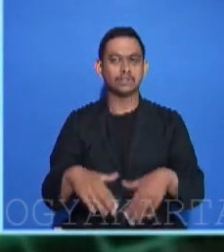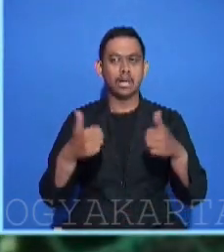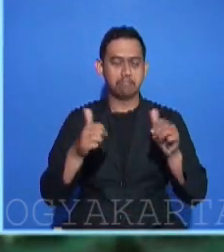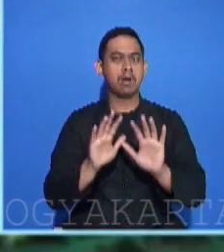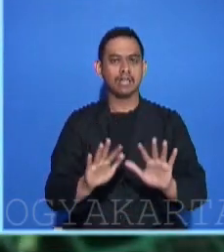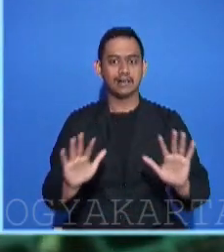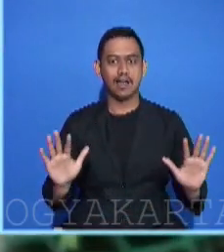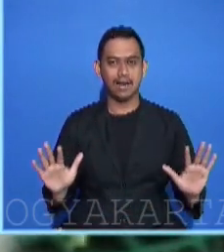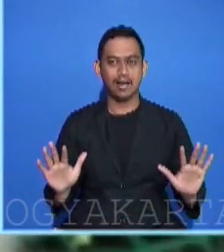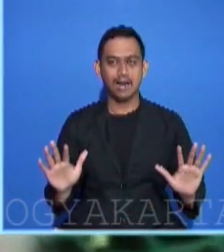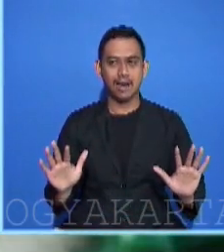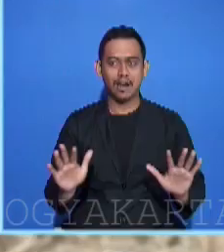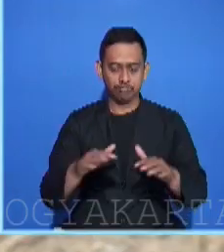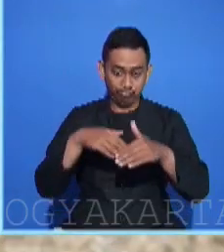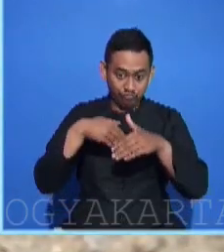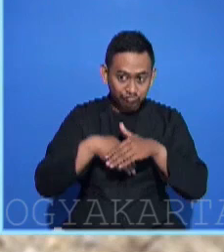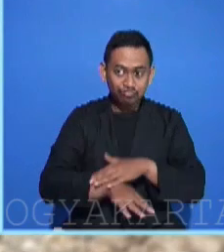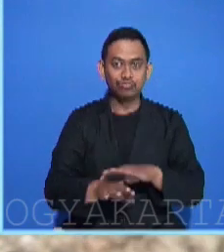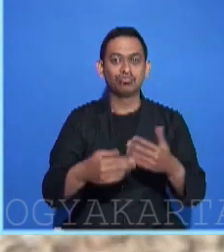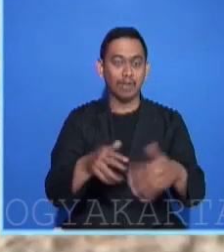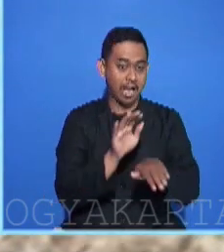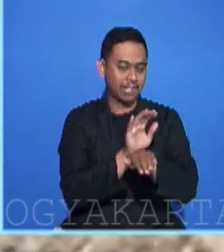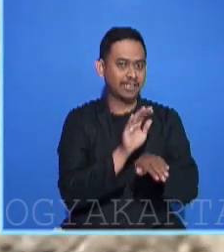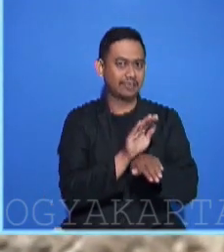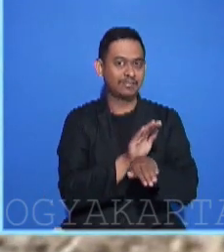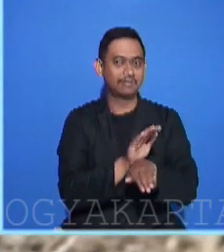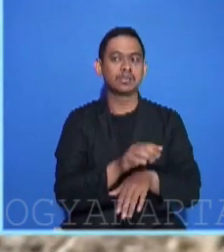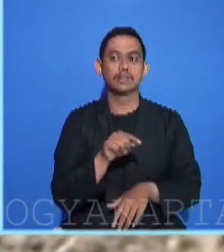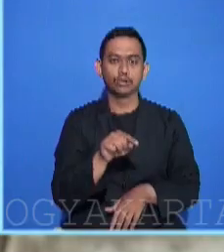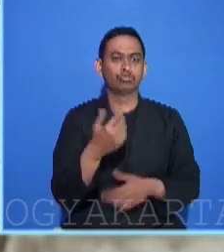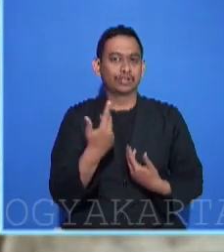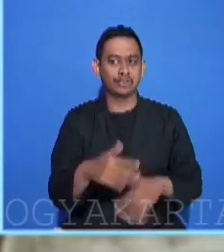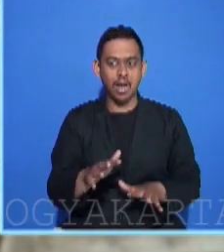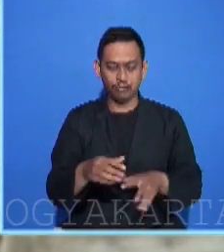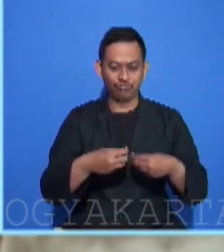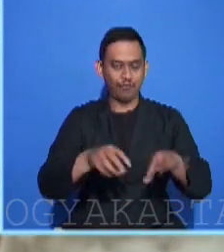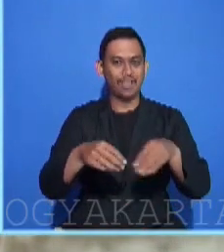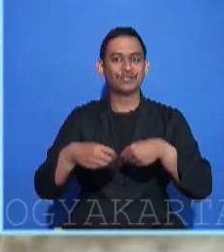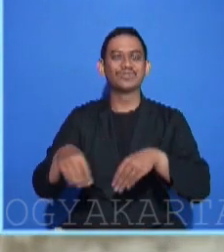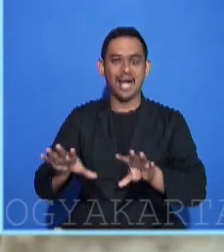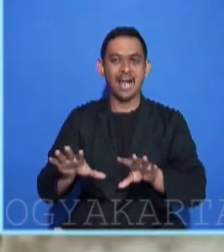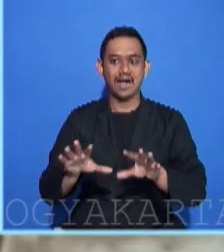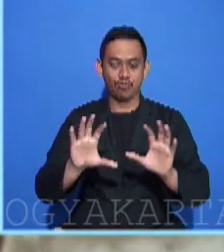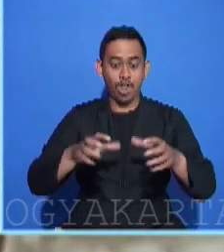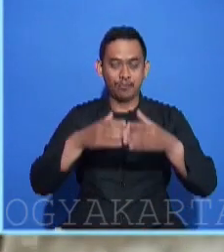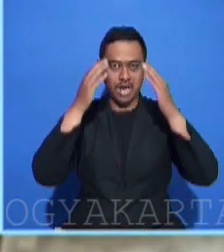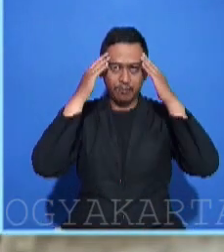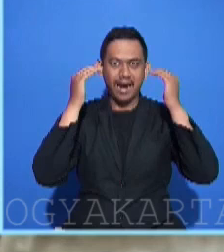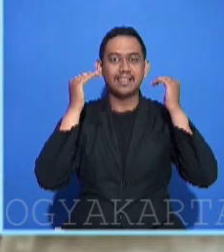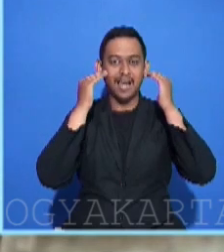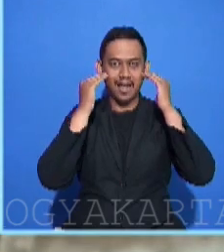anakan kawin silang mindosanen Lan sapera meniko sapi dumateng kadang tani dan